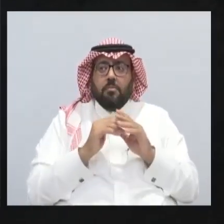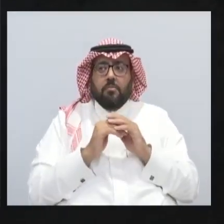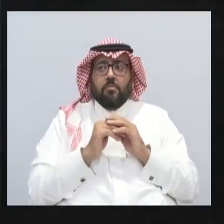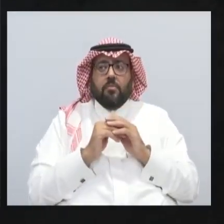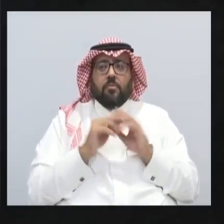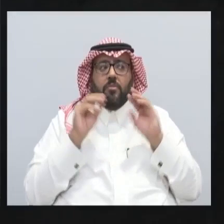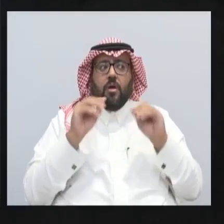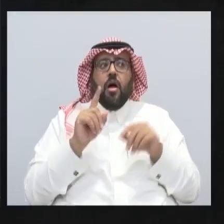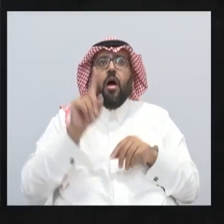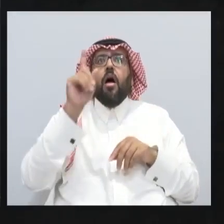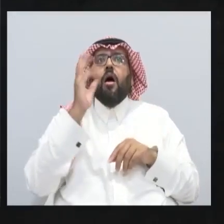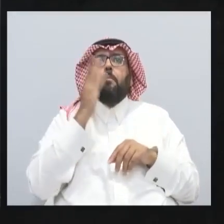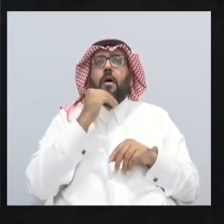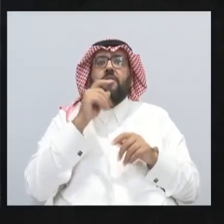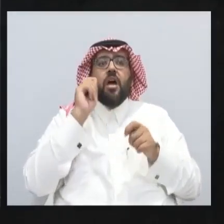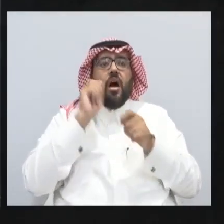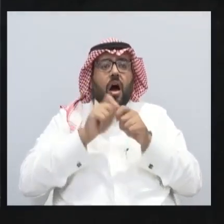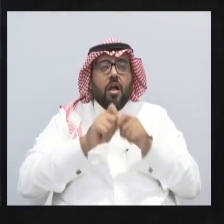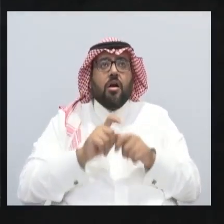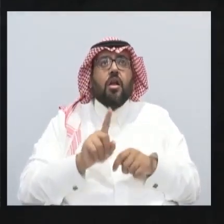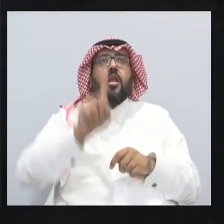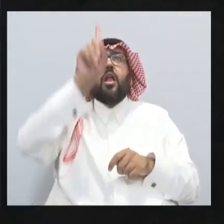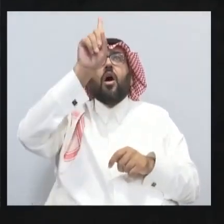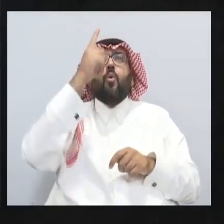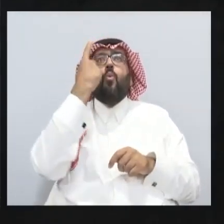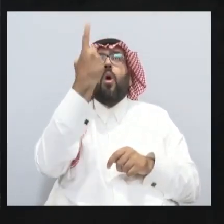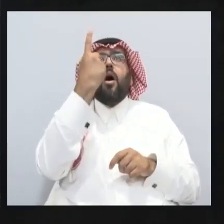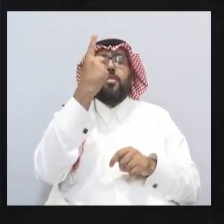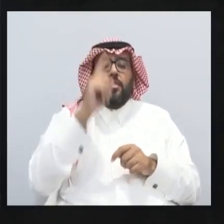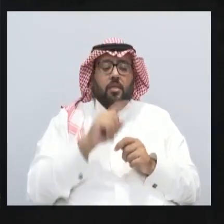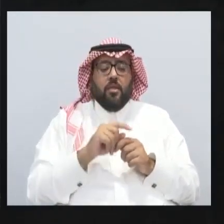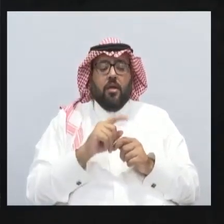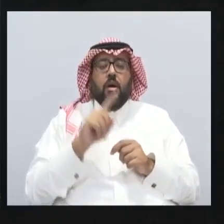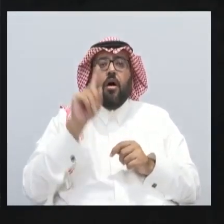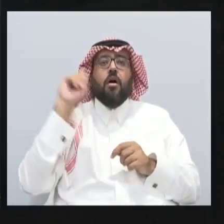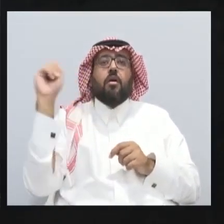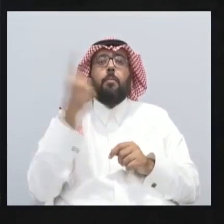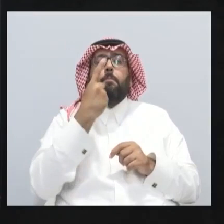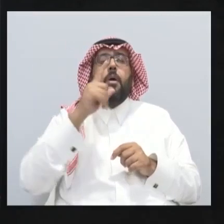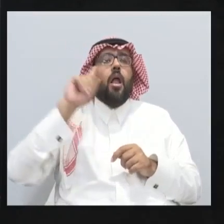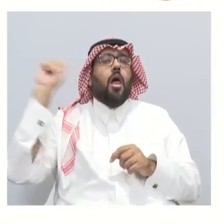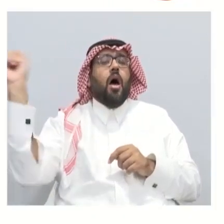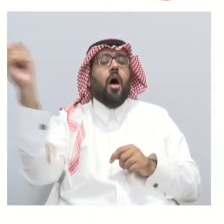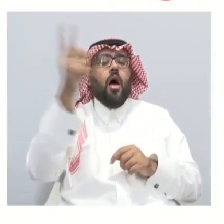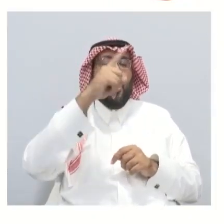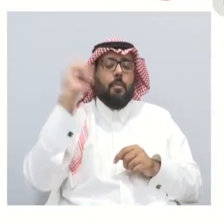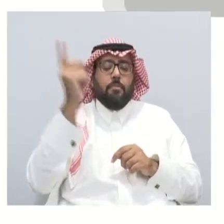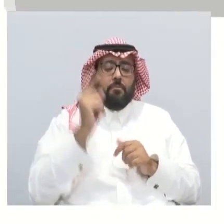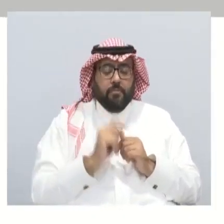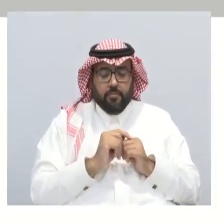فيدل على انه لا يوجد الا خالق واحد وهو الله رب العالمين سبحانه وتعالى